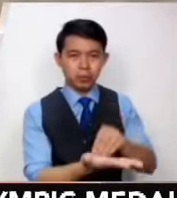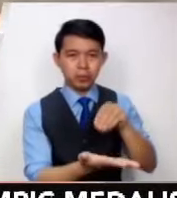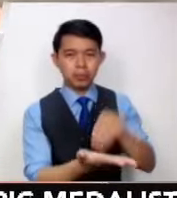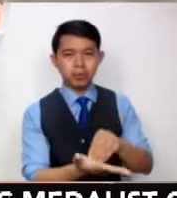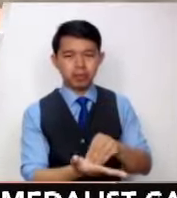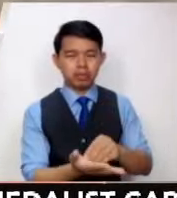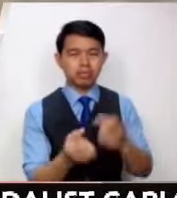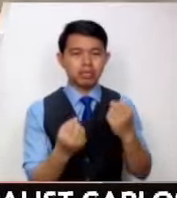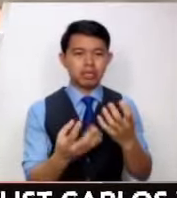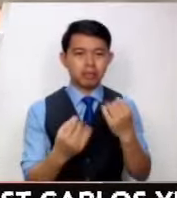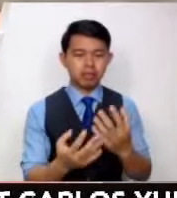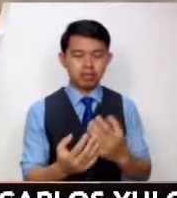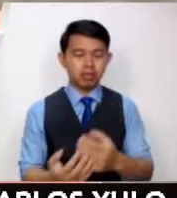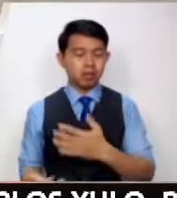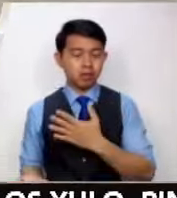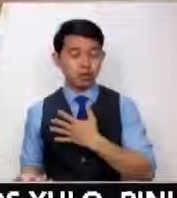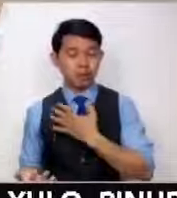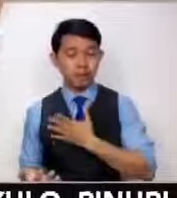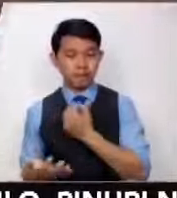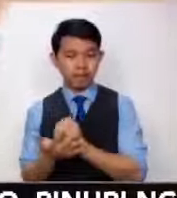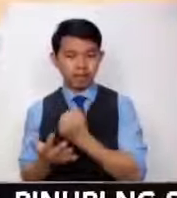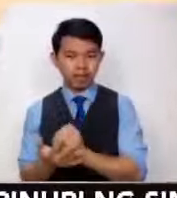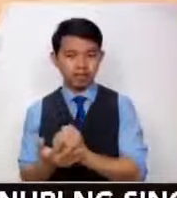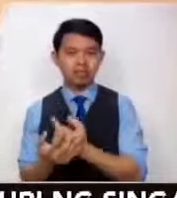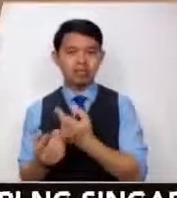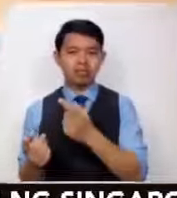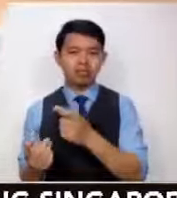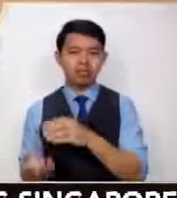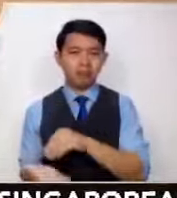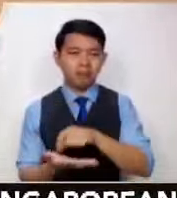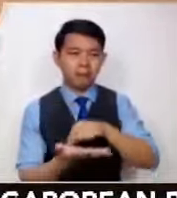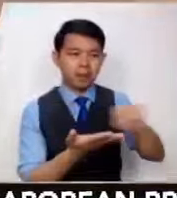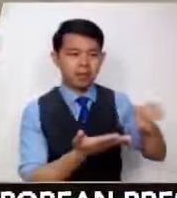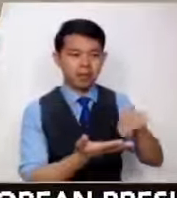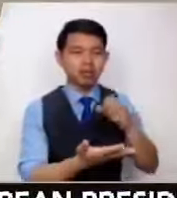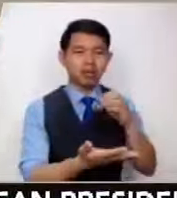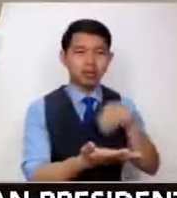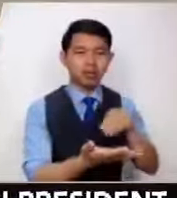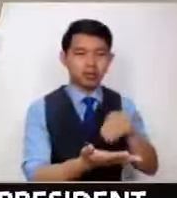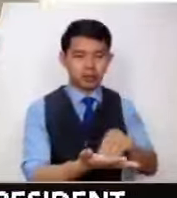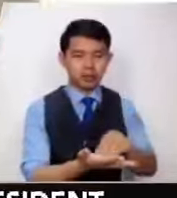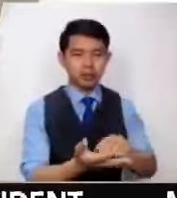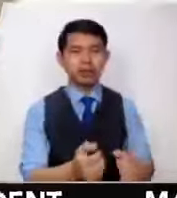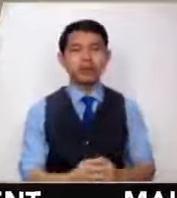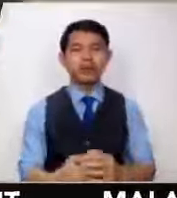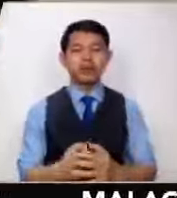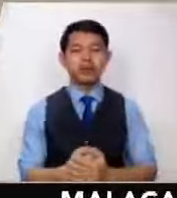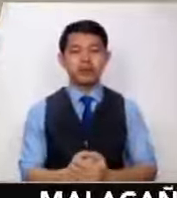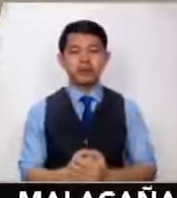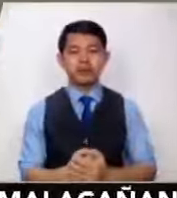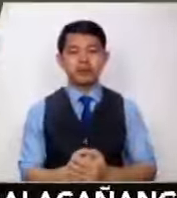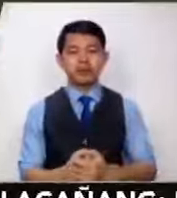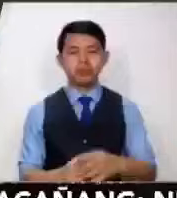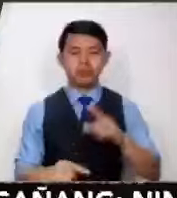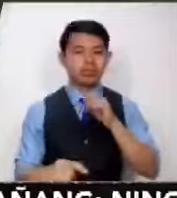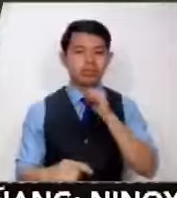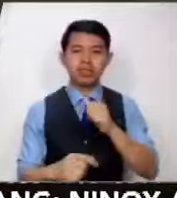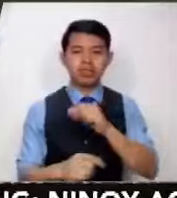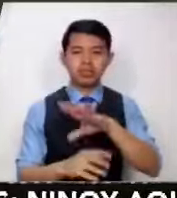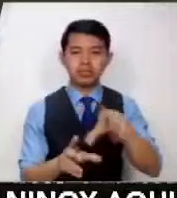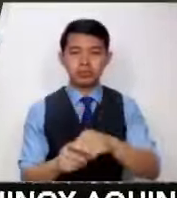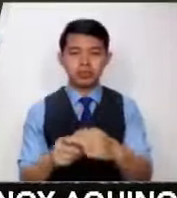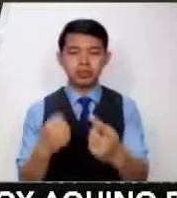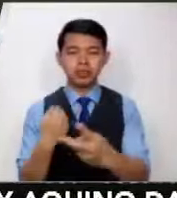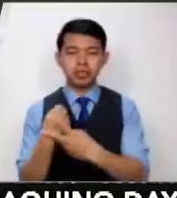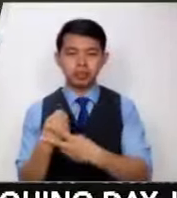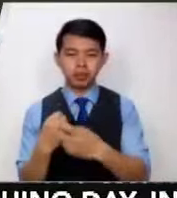lang sa utang namin pagdating ng Linggo eh. Sa kwentahang ito, hindi nakasali ang ipon o pambayad kung may magkasakit. Kaya nag-aalala